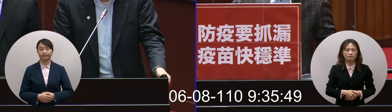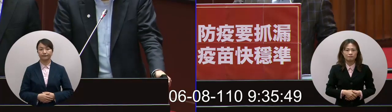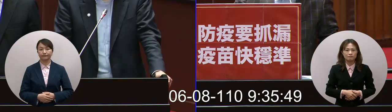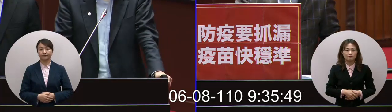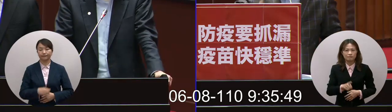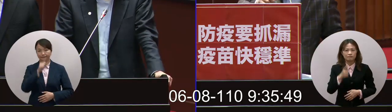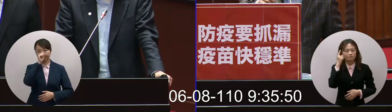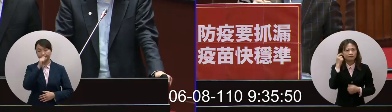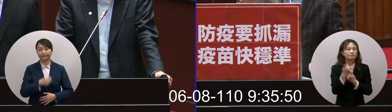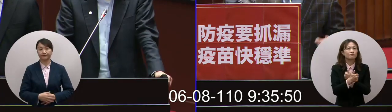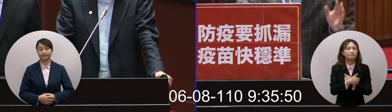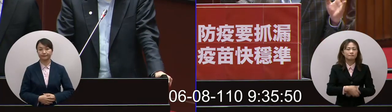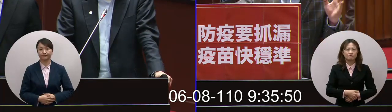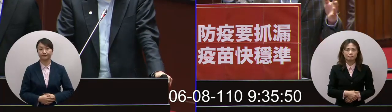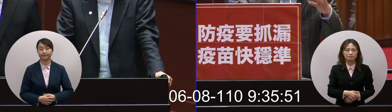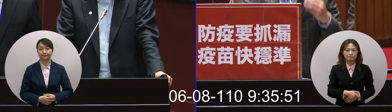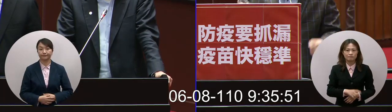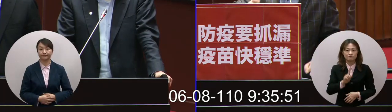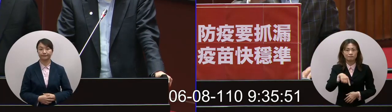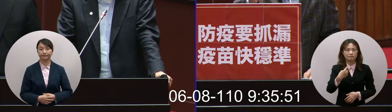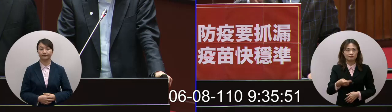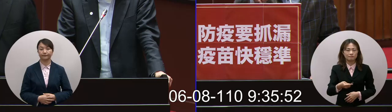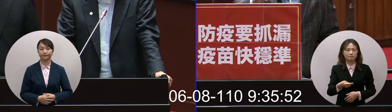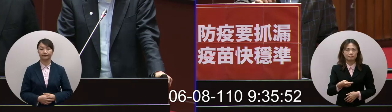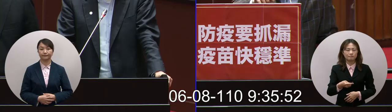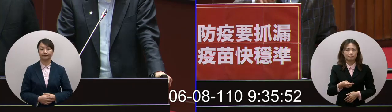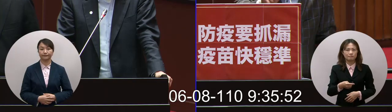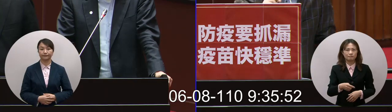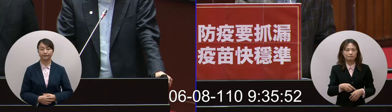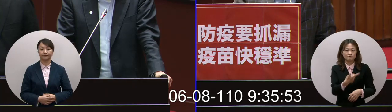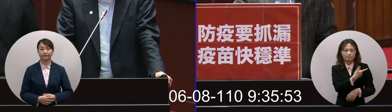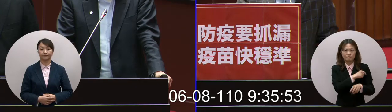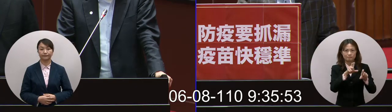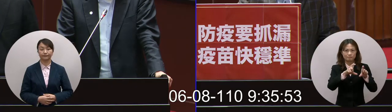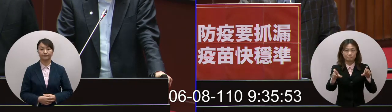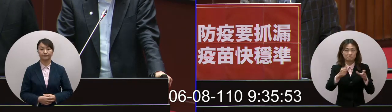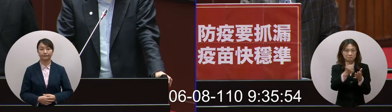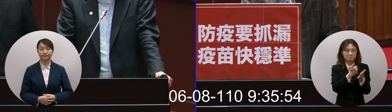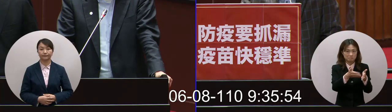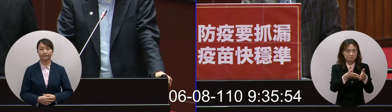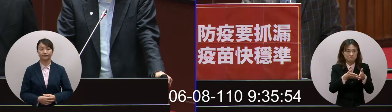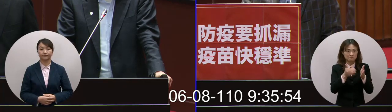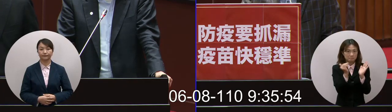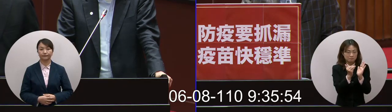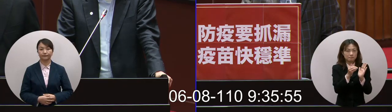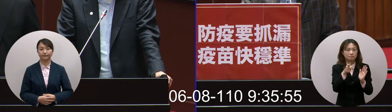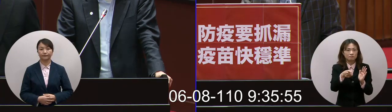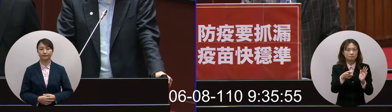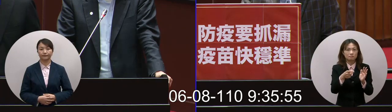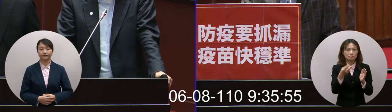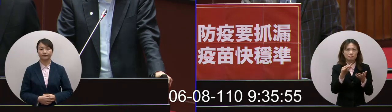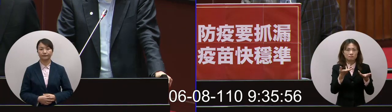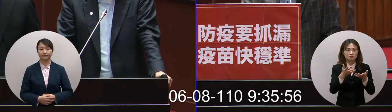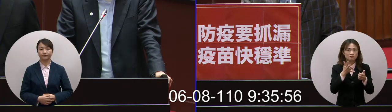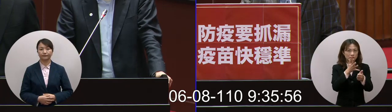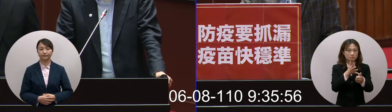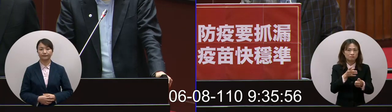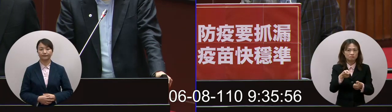过啦吼，刷落来，因为疫苗大规模要入来，两件代志简单请教院长，那有讲，敢有可能研究甲中国球